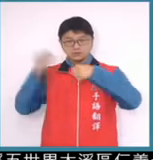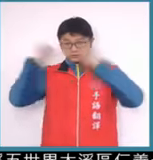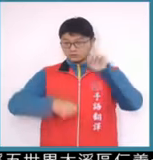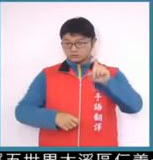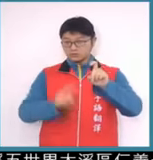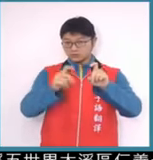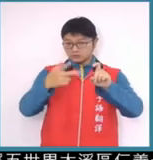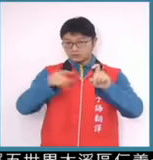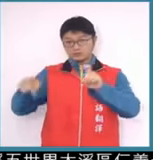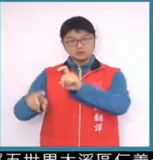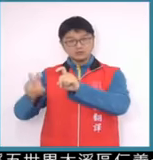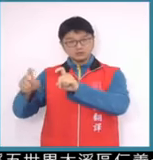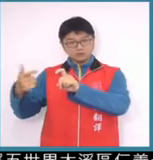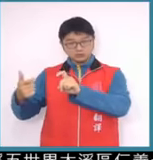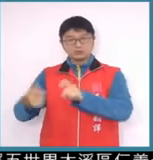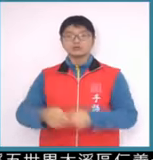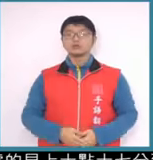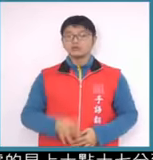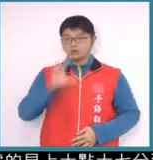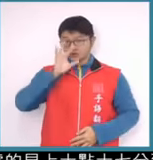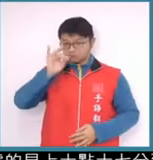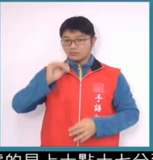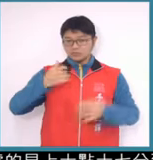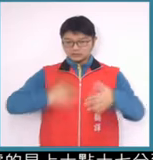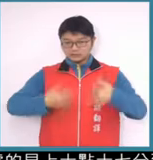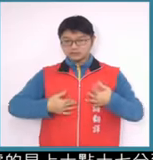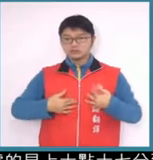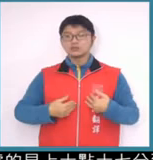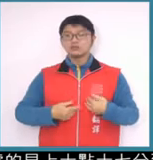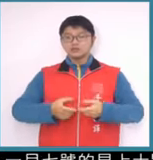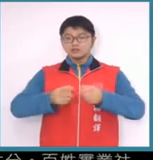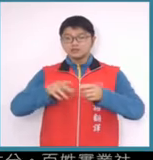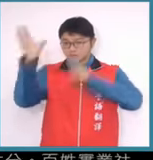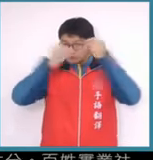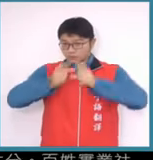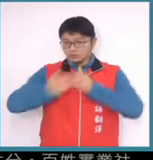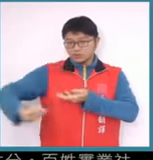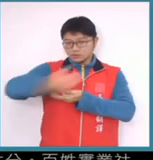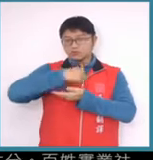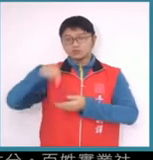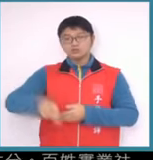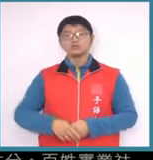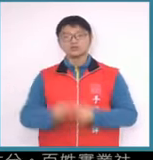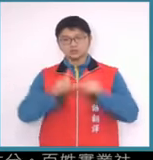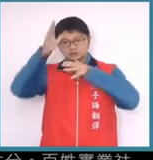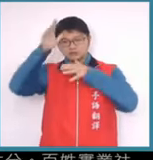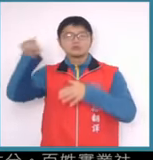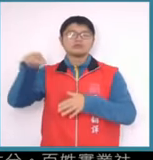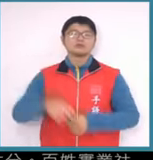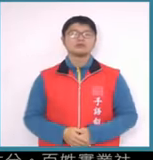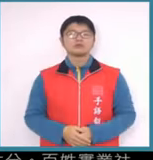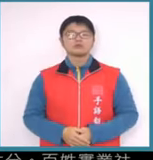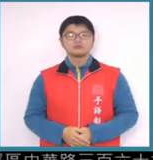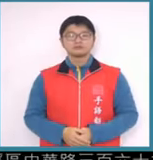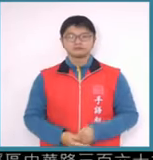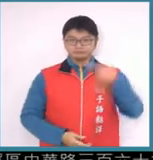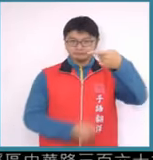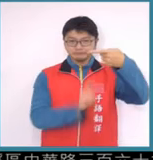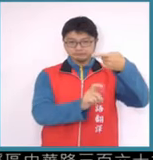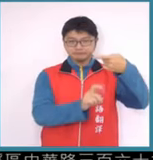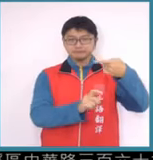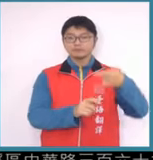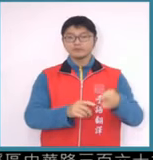到10点26分，百兴实业社大溪区中华路369巷12号。1月10号呢，